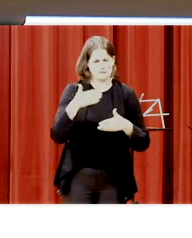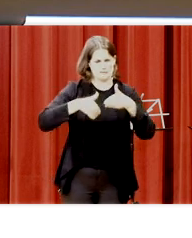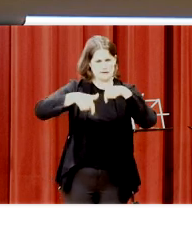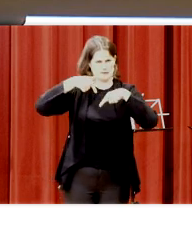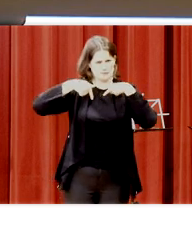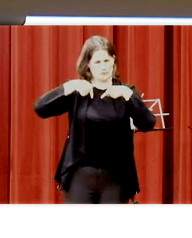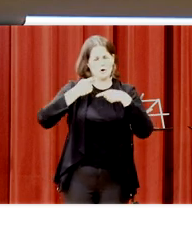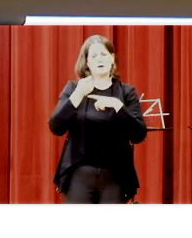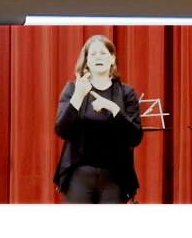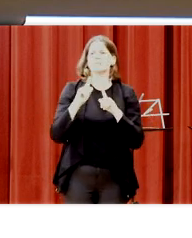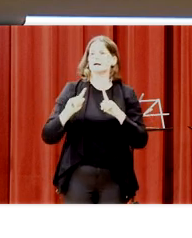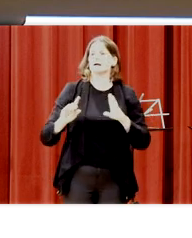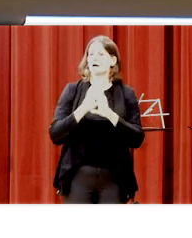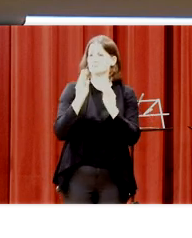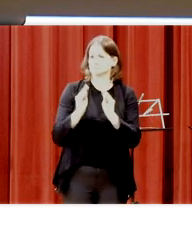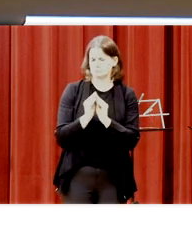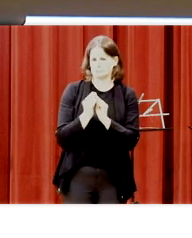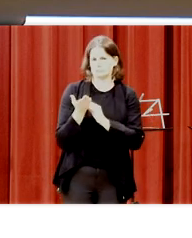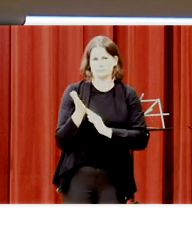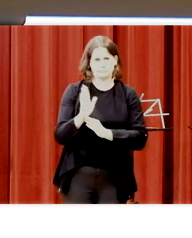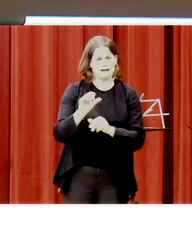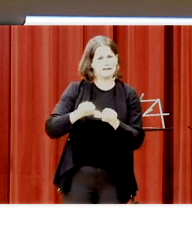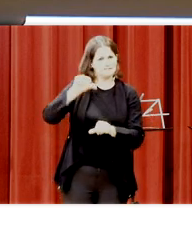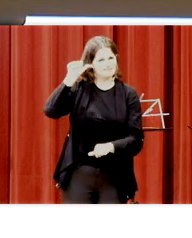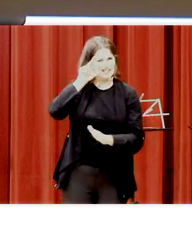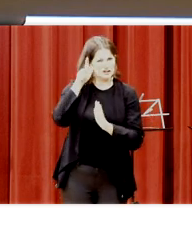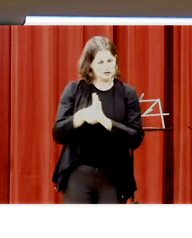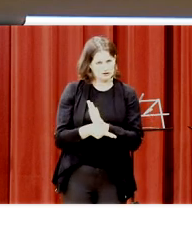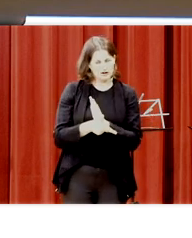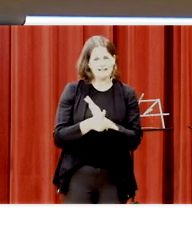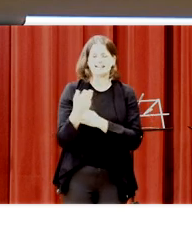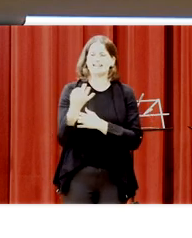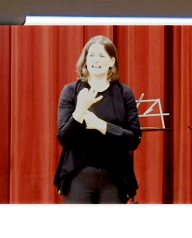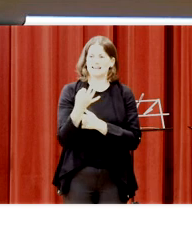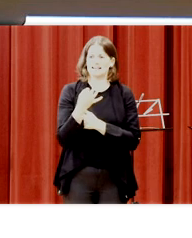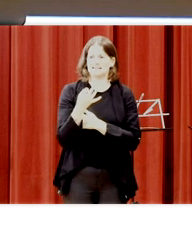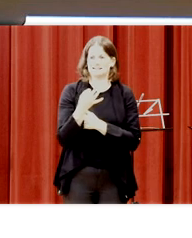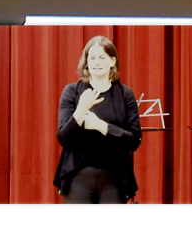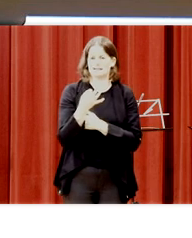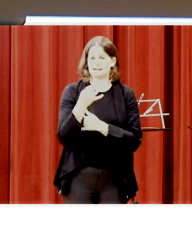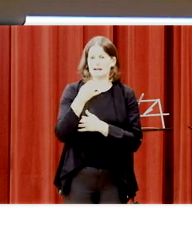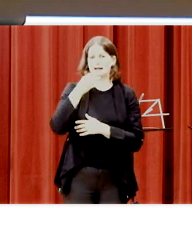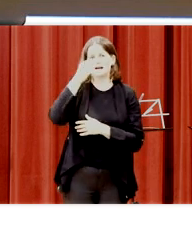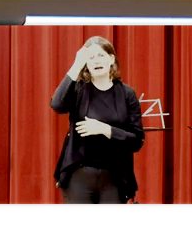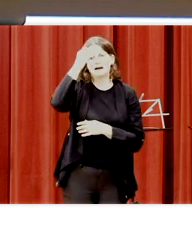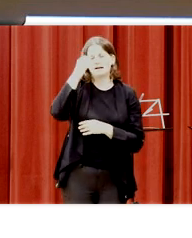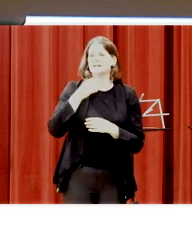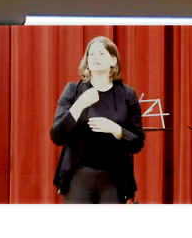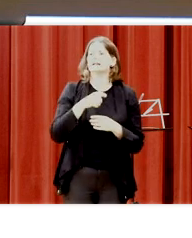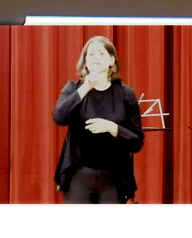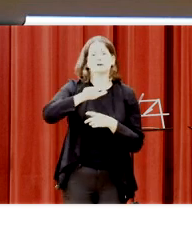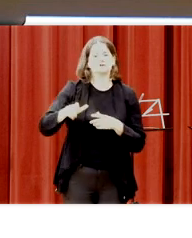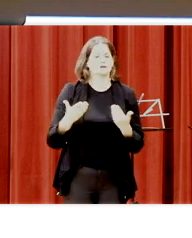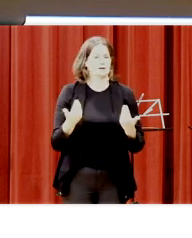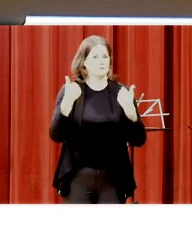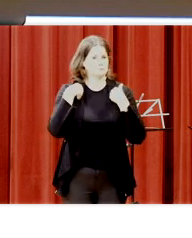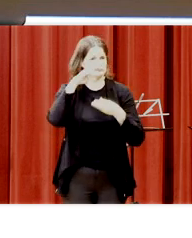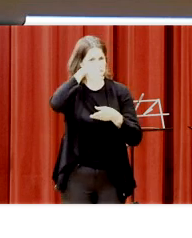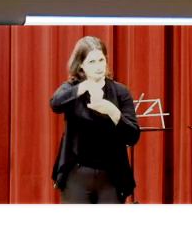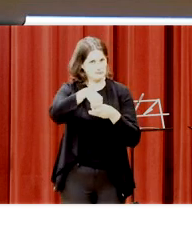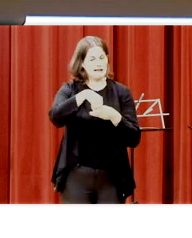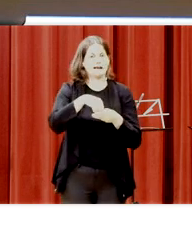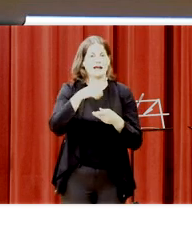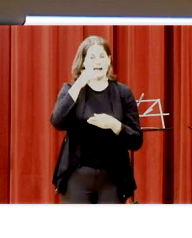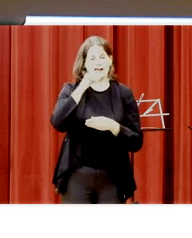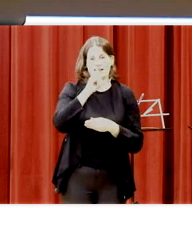dels actors principals de la intel·ligència artificial. Aquí tenim el senyor Turing, Alan Turing, 1936, ¿vale?, que